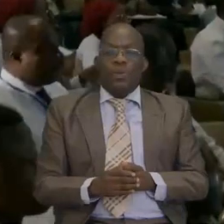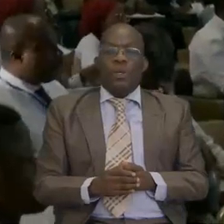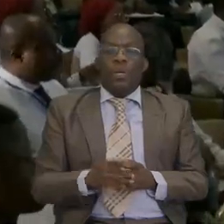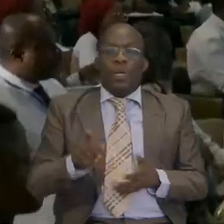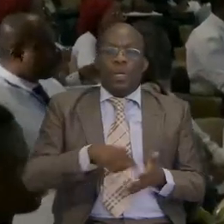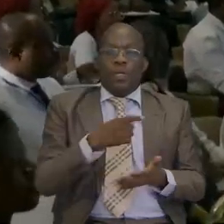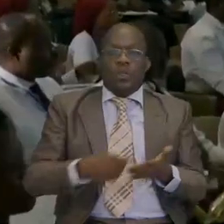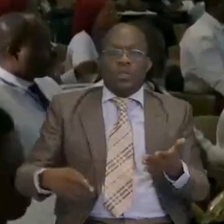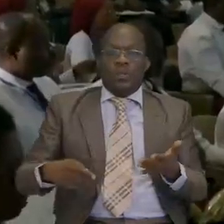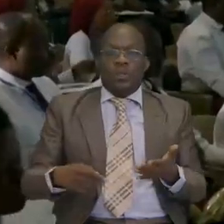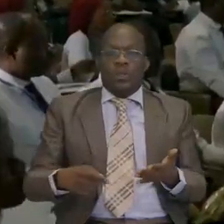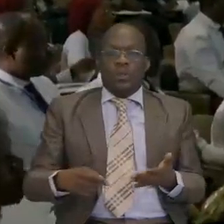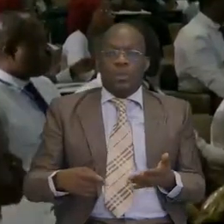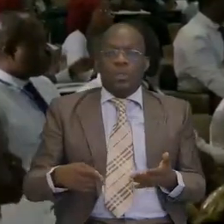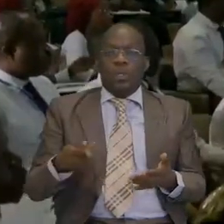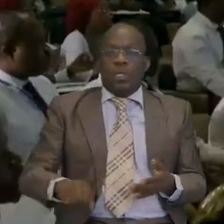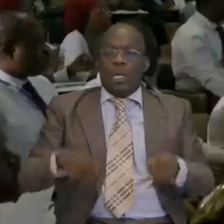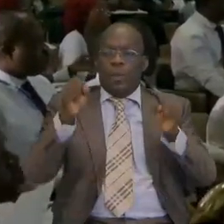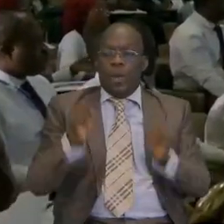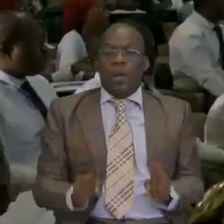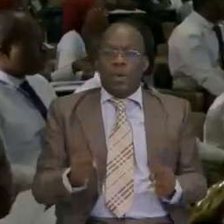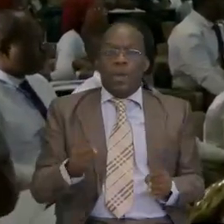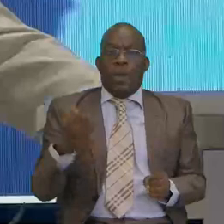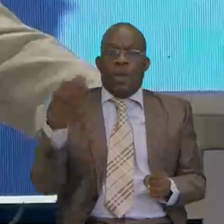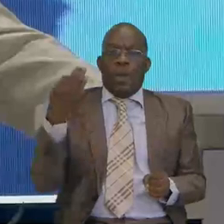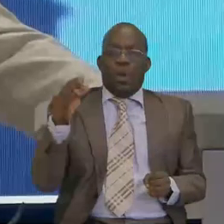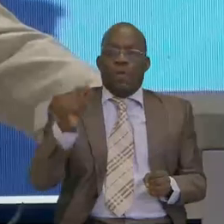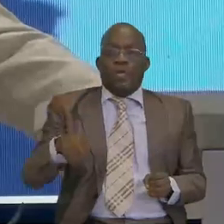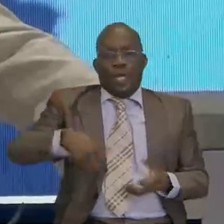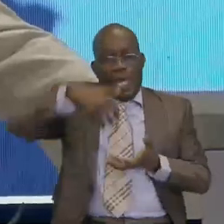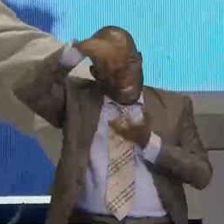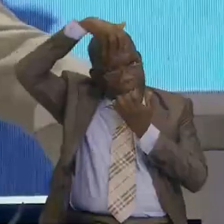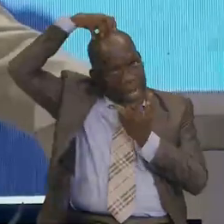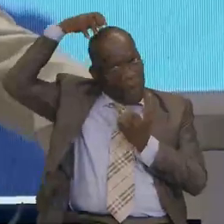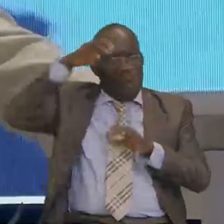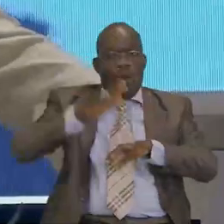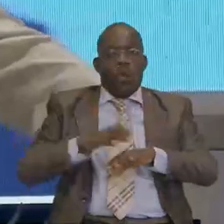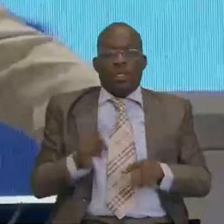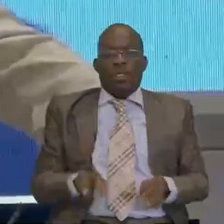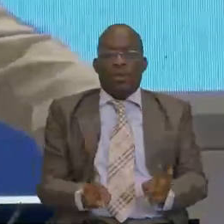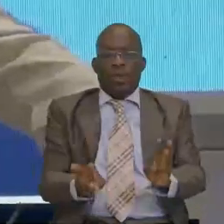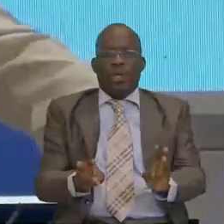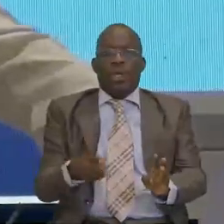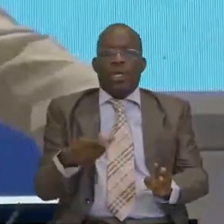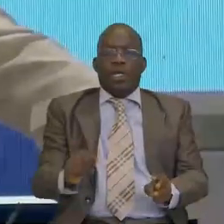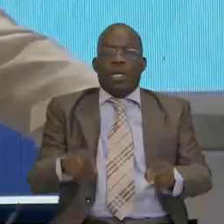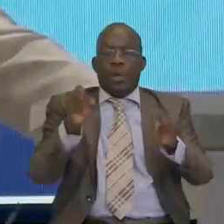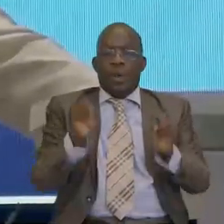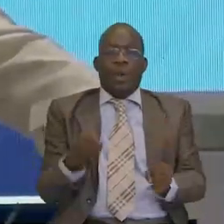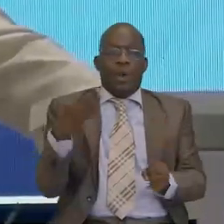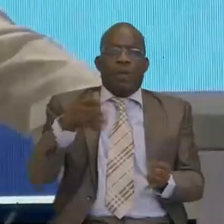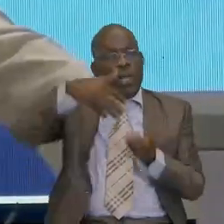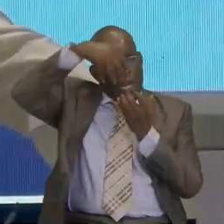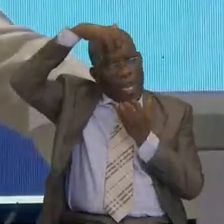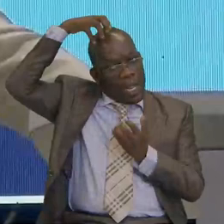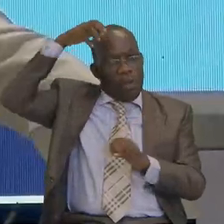Neutraliser la puissance des lions dans la rue. La puissance des